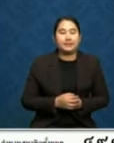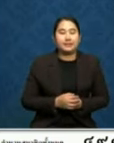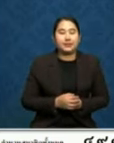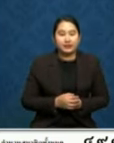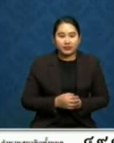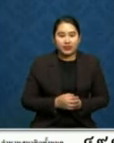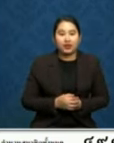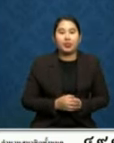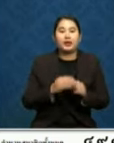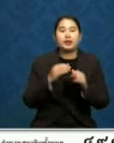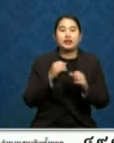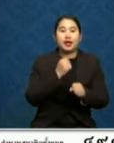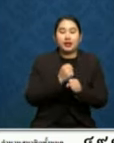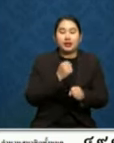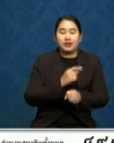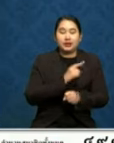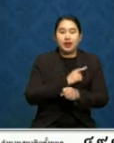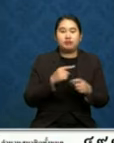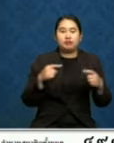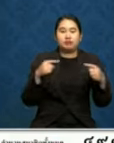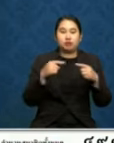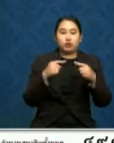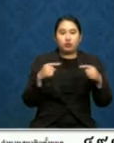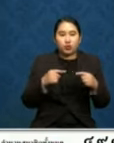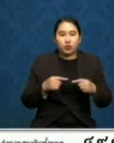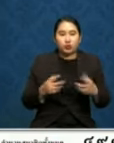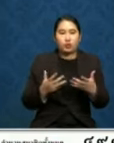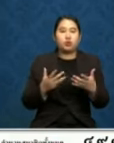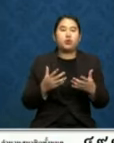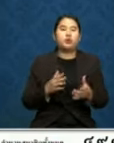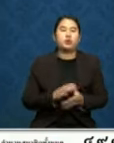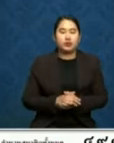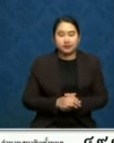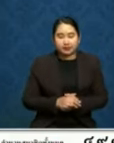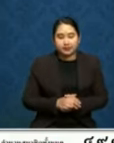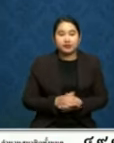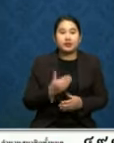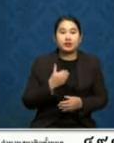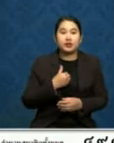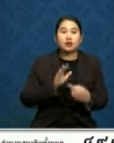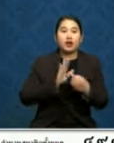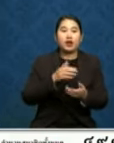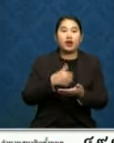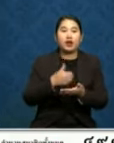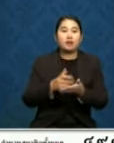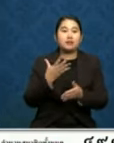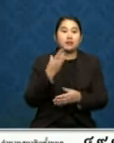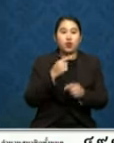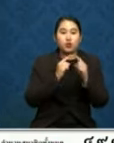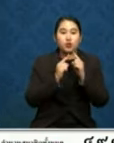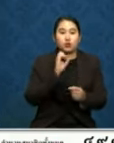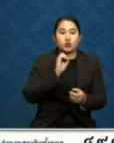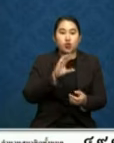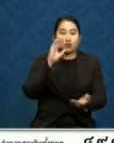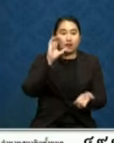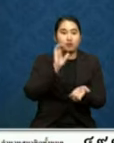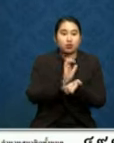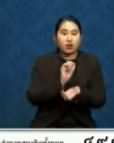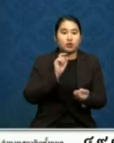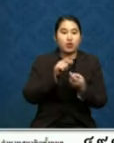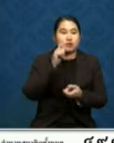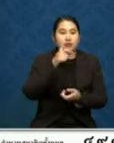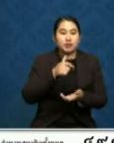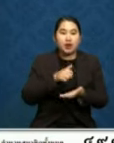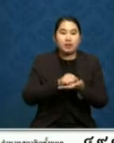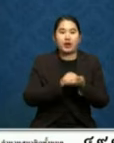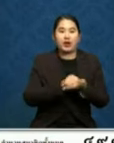นอกจากนั้นยังมีภารกิจที่ซ้ำซ้อนงบประมาณที่ซ้อนทับอยู่อีกหลายๆหน่วยงานค่ะอย่างเมื่อวานที่ฉันพูดถึงเรื่องของตำรวจใช่ไหมคะที่มีคอลเซ็นเตอร์หลายอย่